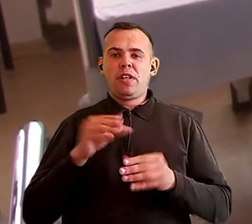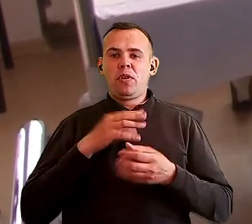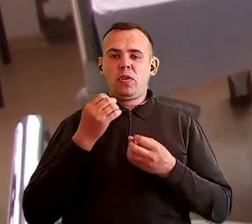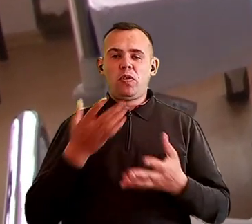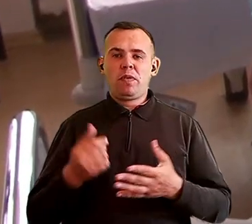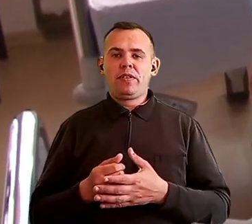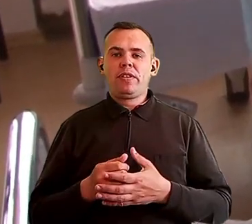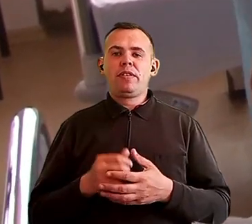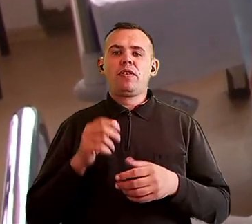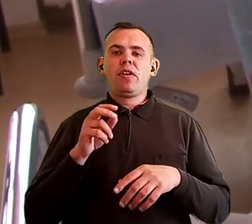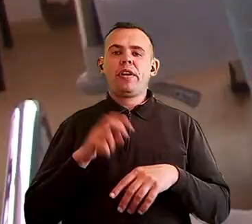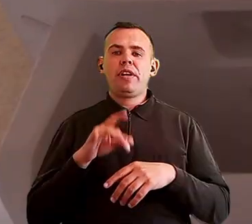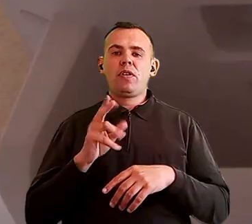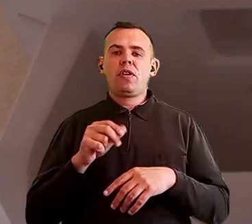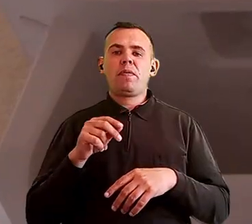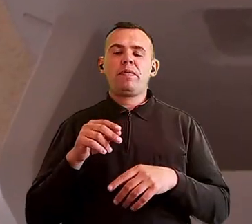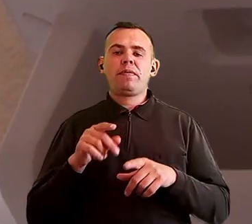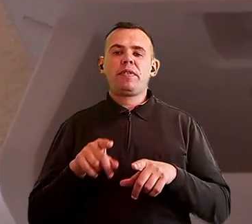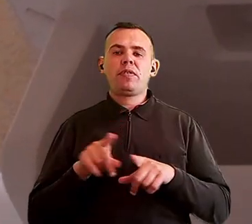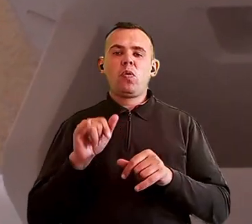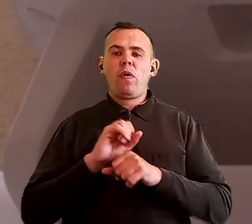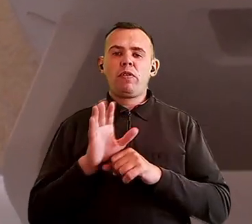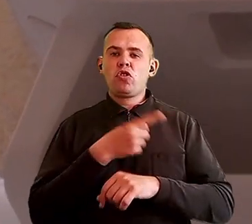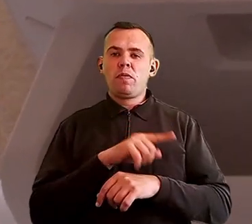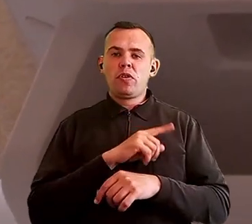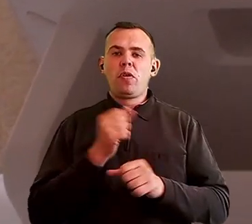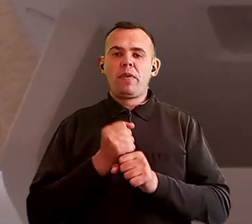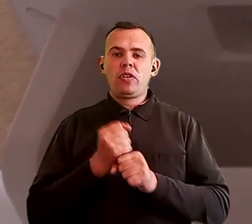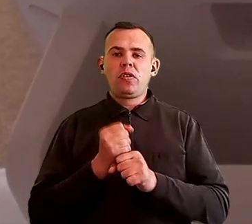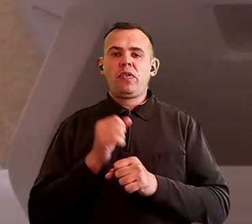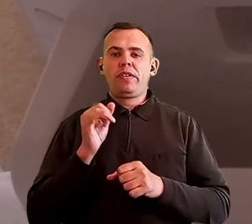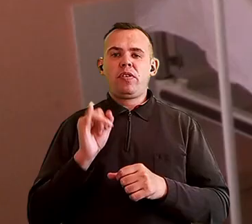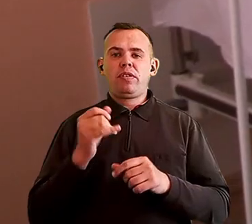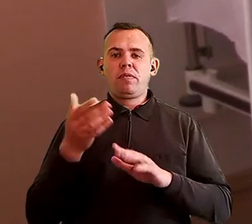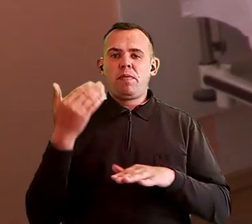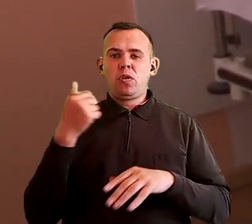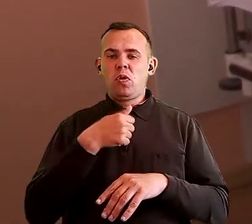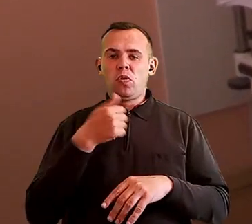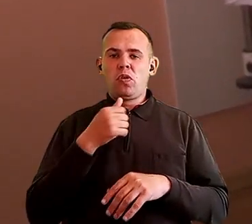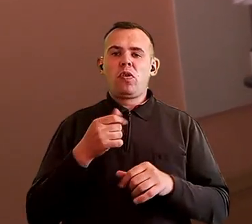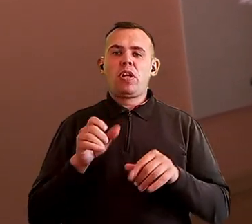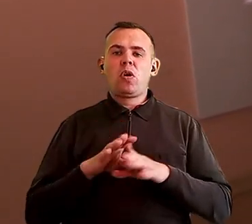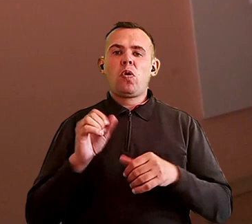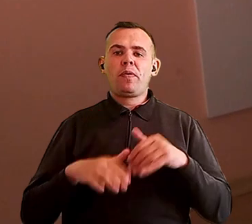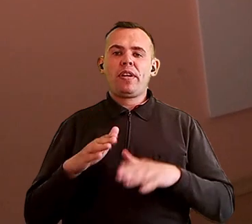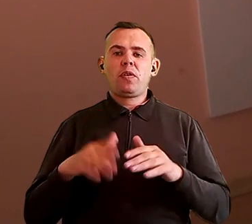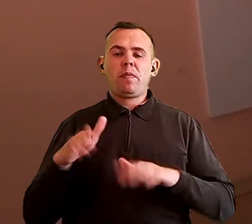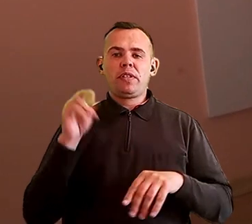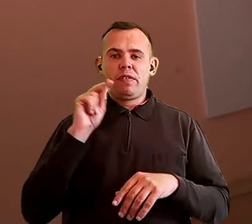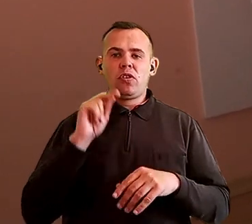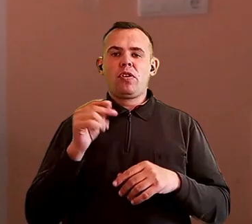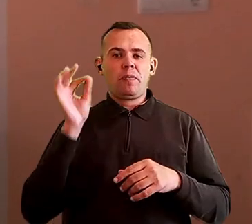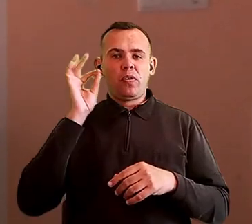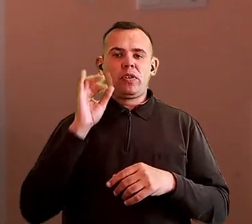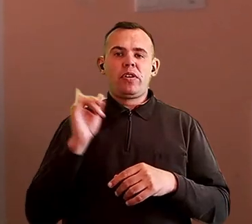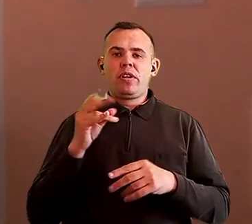Лікарка-інтерн Ксанія Кобзар у ковідному шпиталі працює із серпня минулого року. На таку практику після навчання пригадує і не